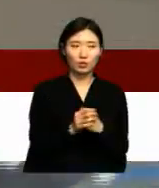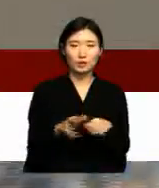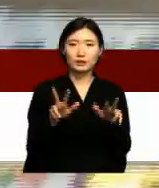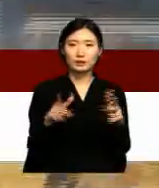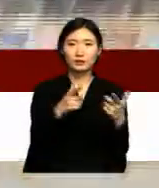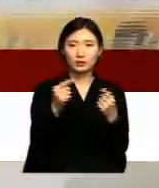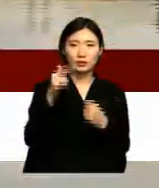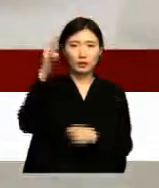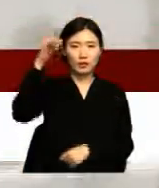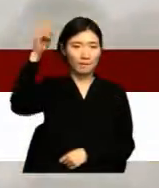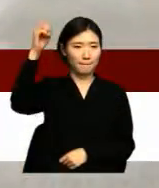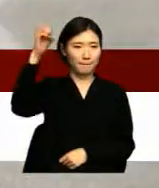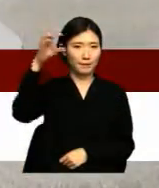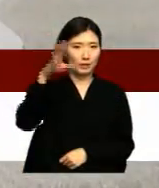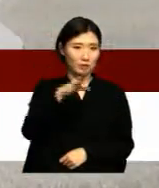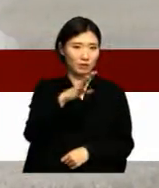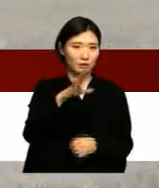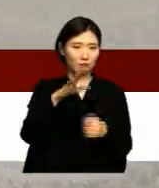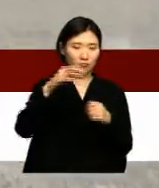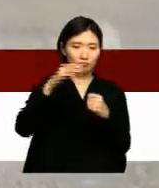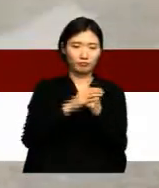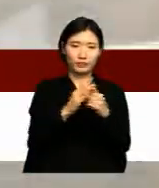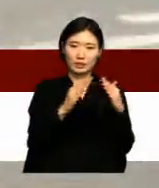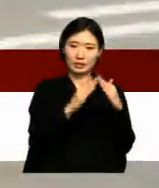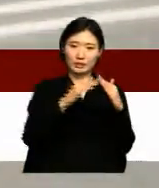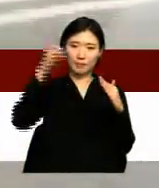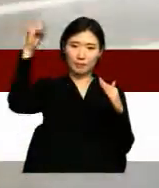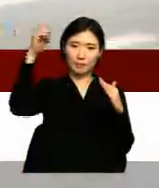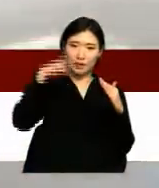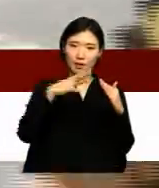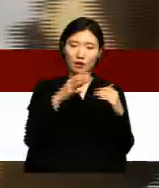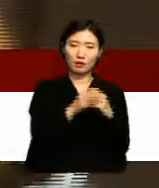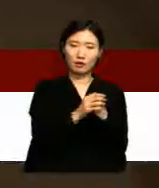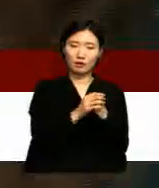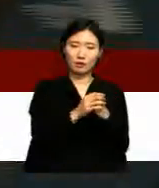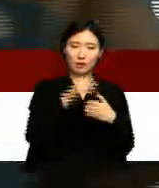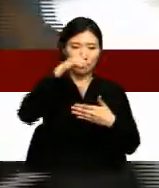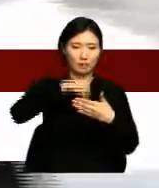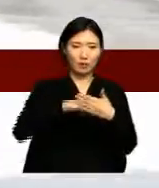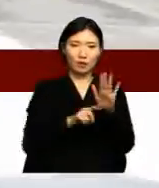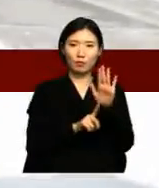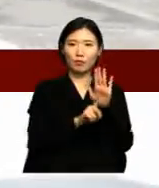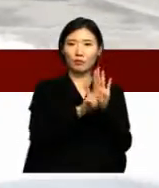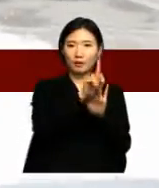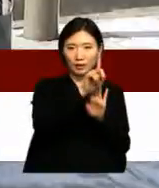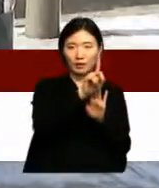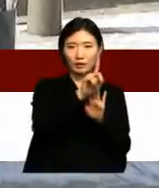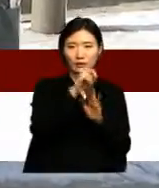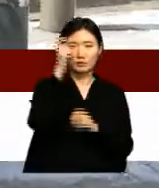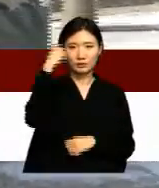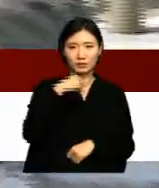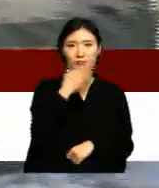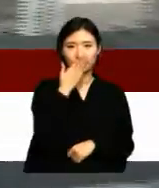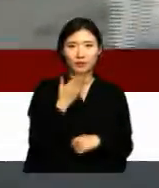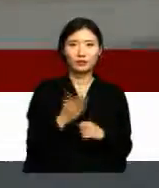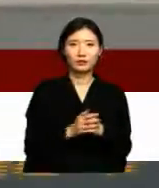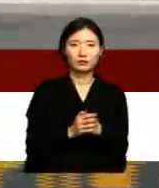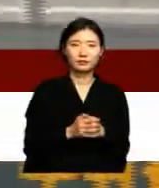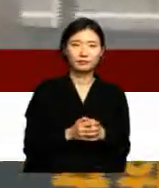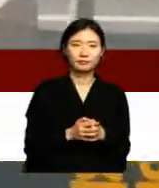지금처럼 햇빛이 내릴 경우에 다소 실내 온도가 올라가는 현상도 느낄 수가